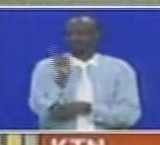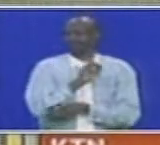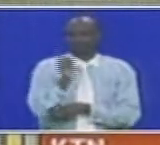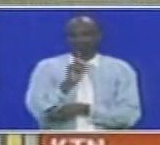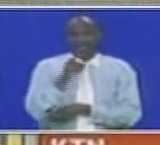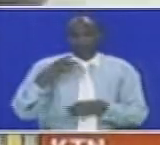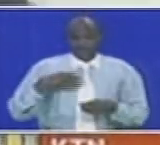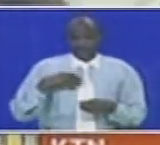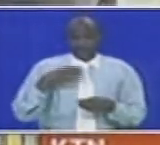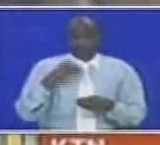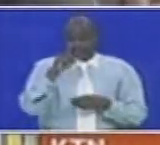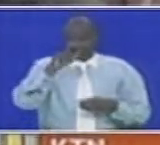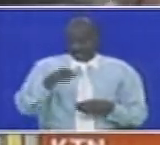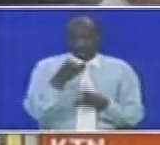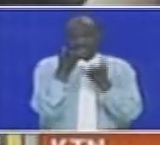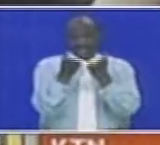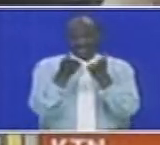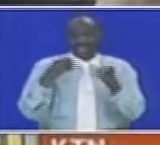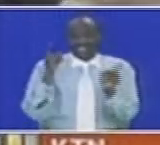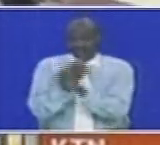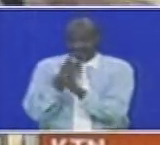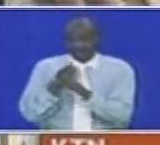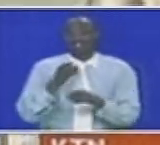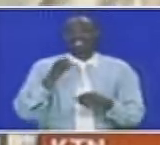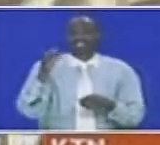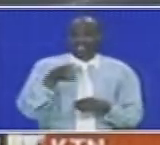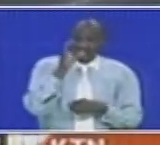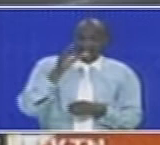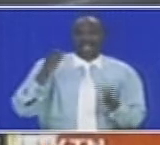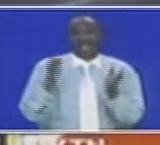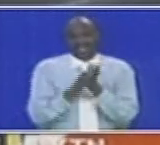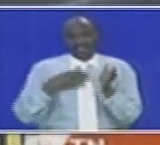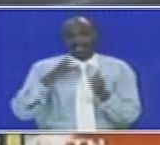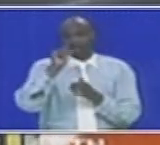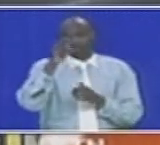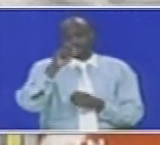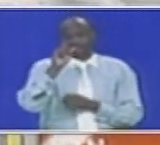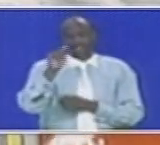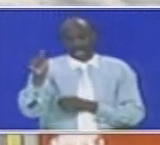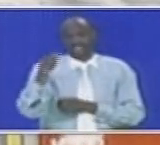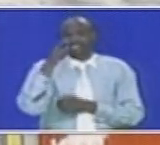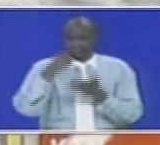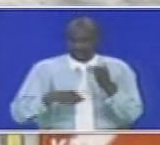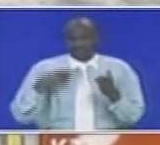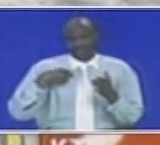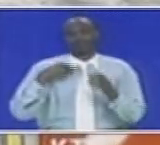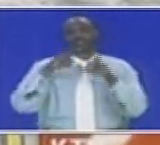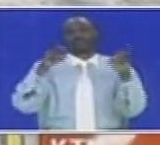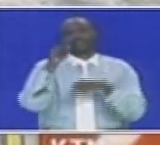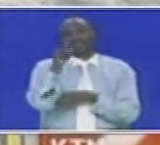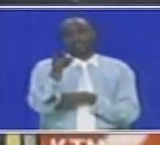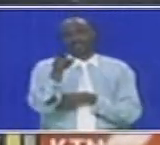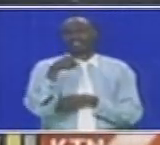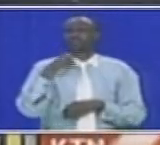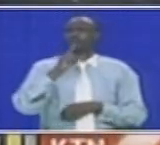wa pombe za kangara, busa na changaa yametolewa na wahusika wakuu wa biashara hiyo wanachunguzwa. Akitoa